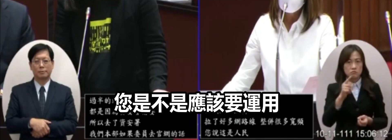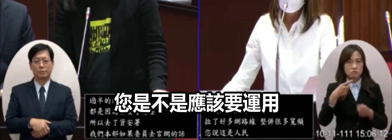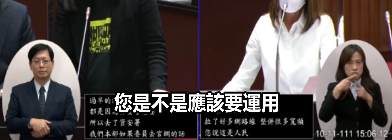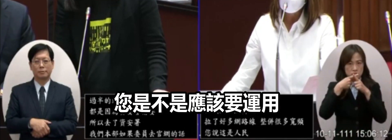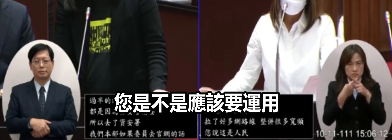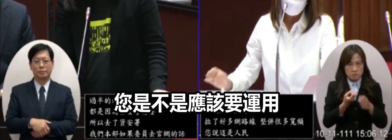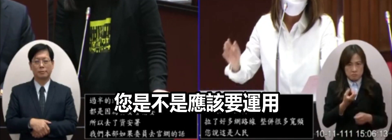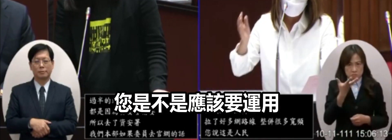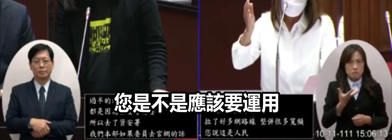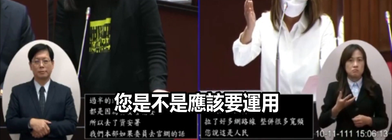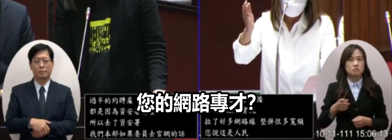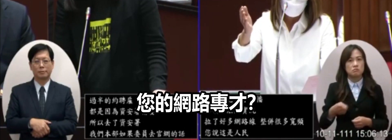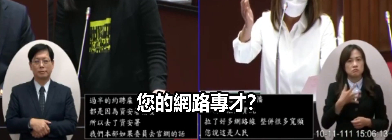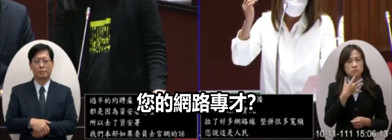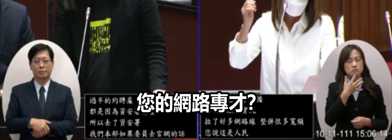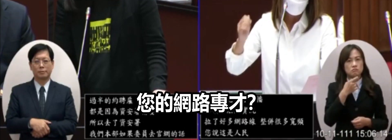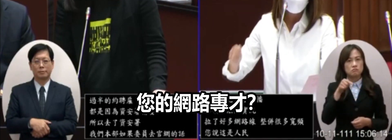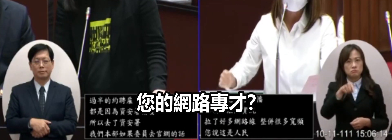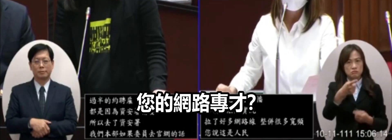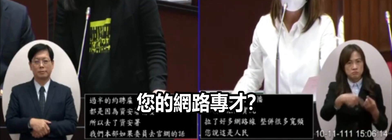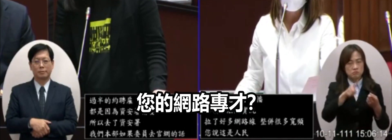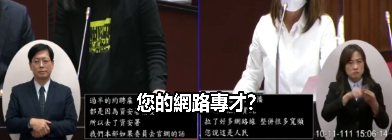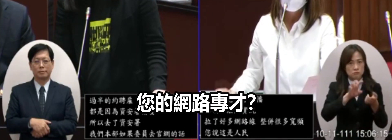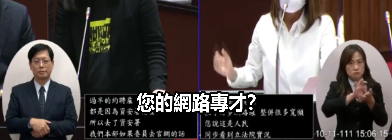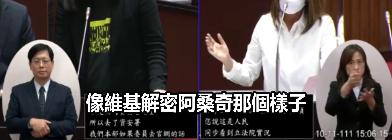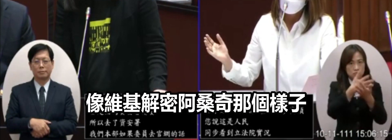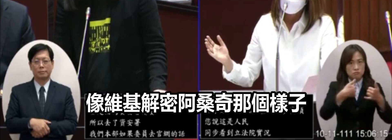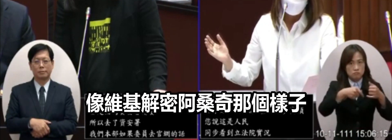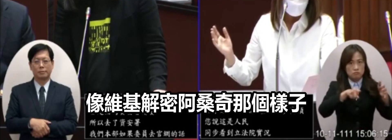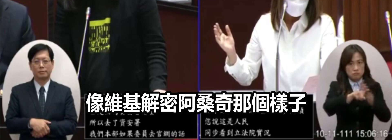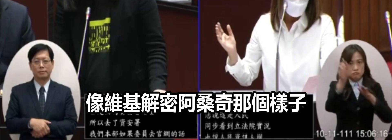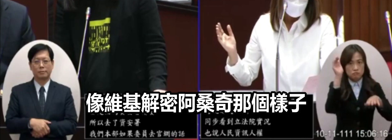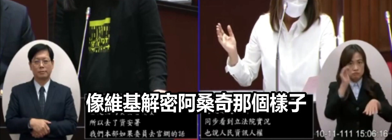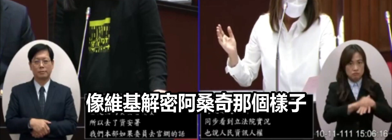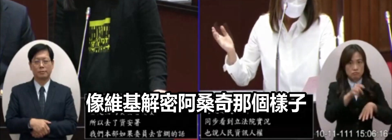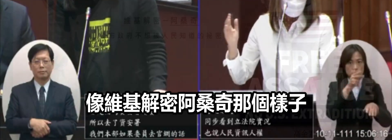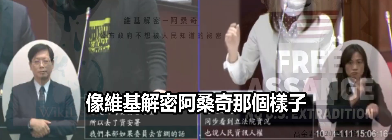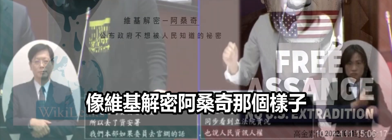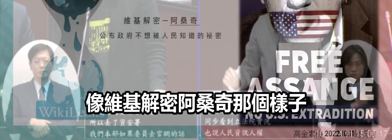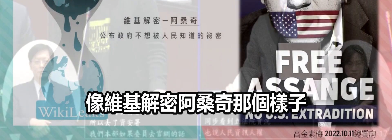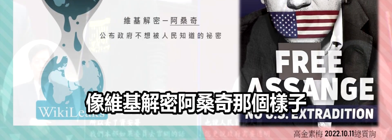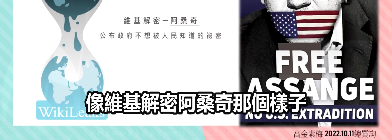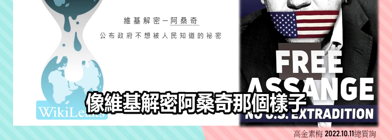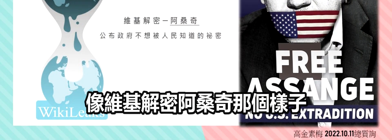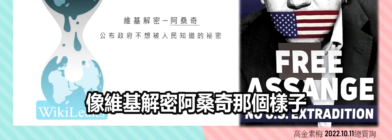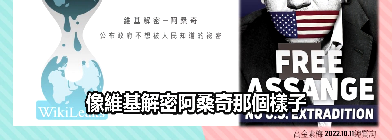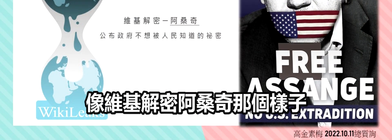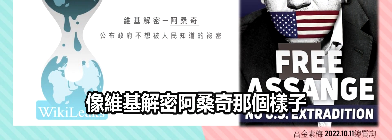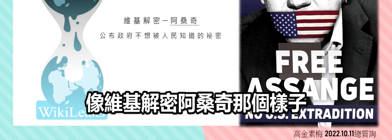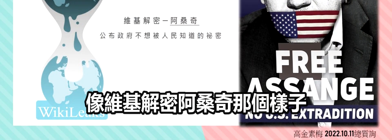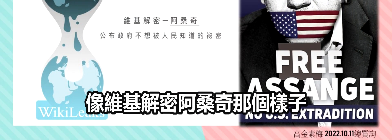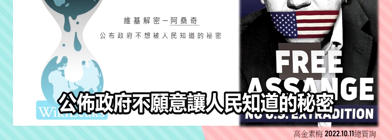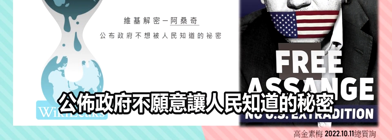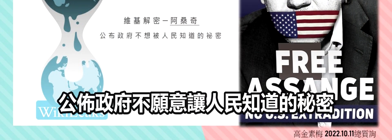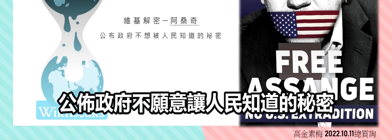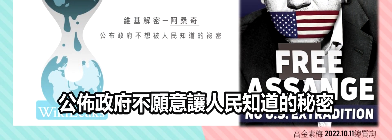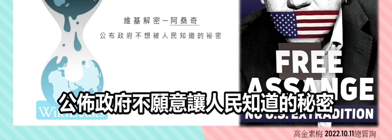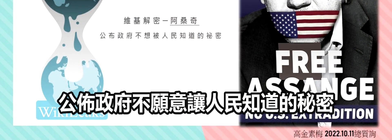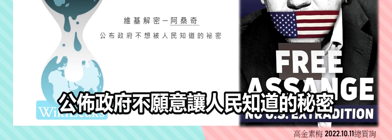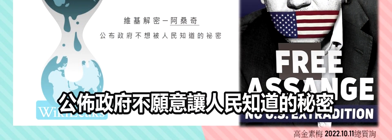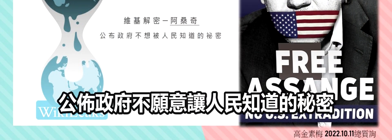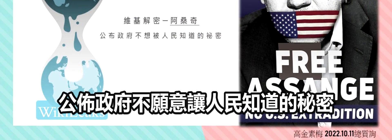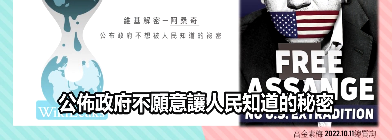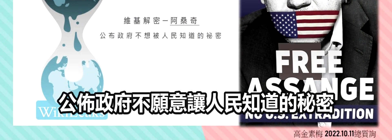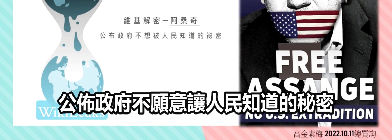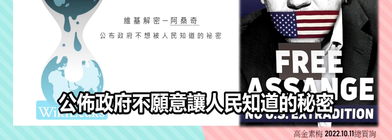您是不是应该要运用您的网络专才，像危机解密阿桑奇那个样子，公布政